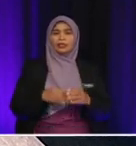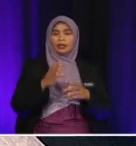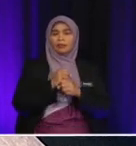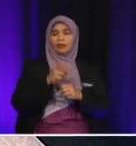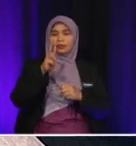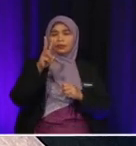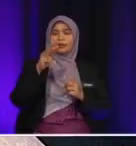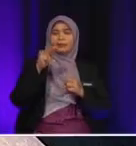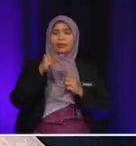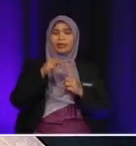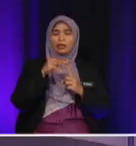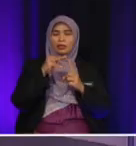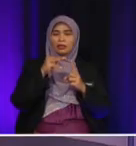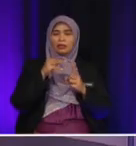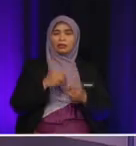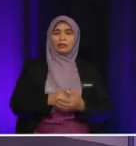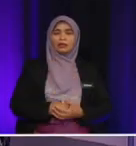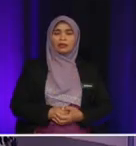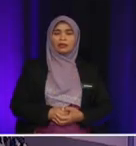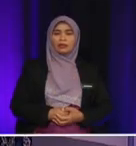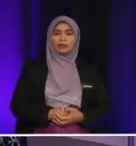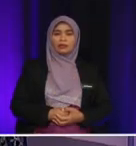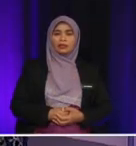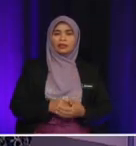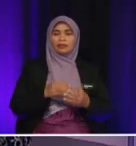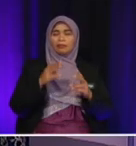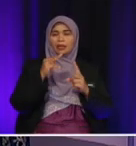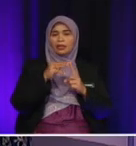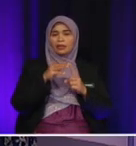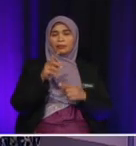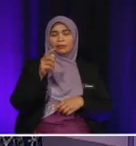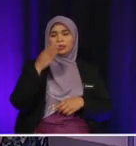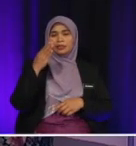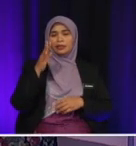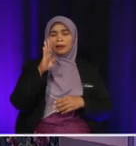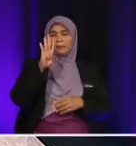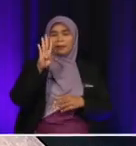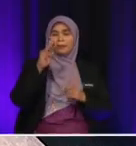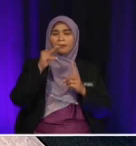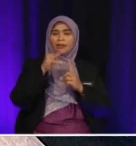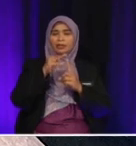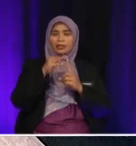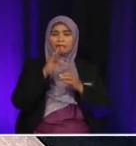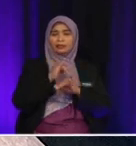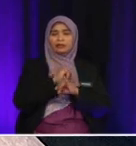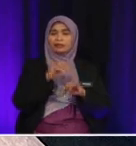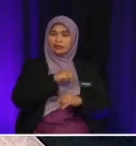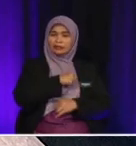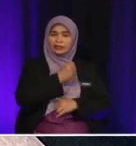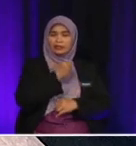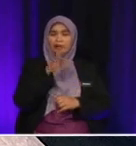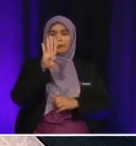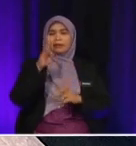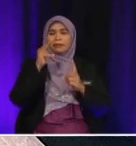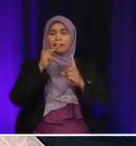dapat dua Dekat sini sini pun Mungkin dua jadi markahnya selalunya empat jangan kita sia-siakan empat markah ni